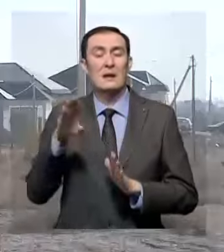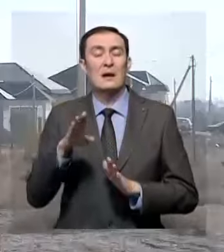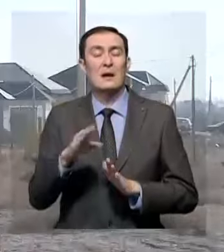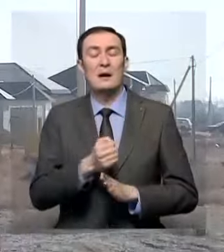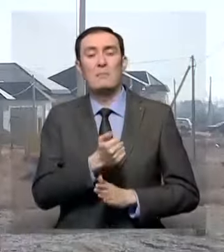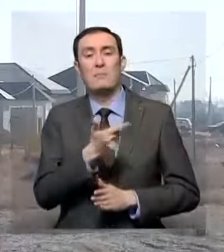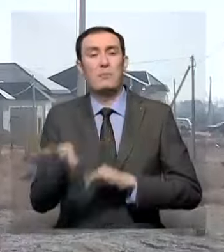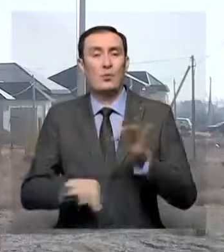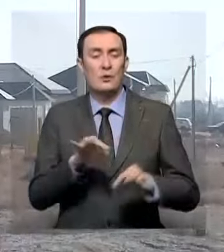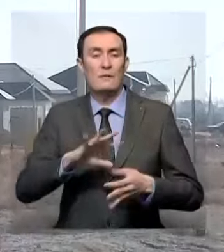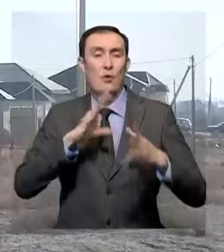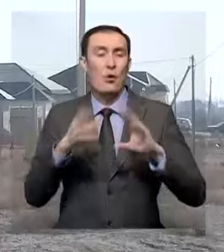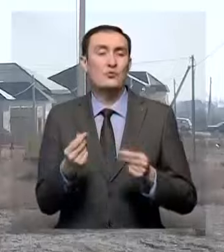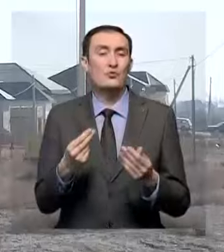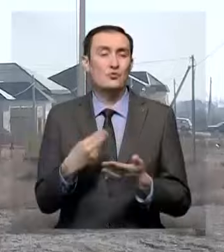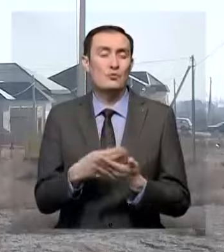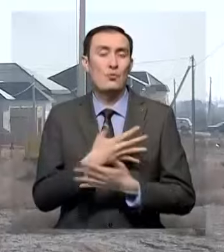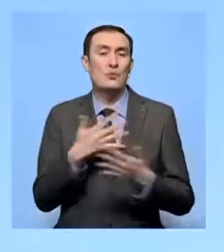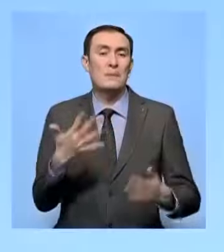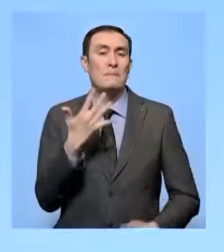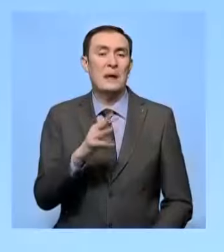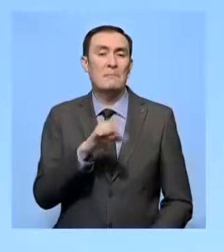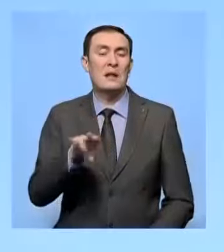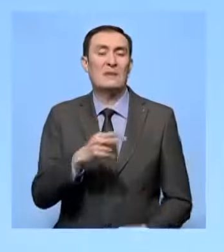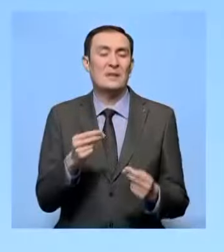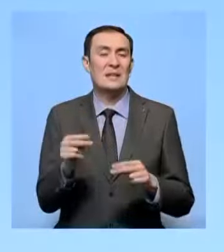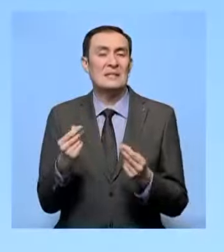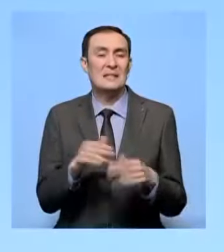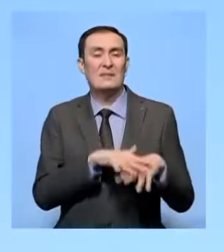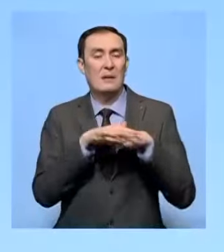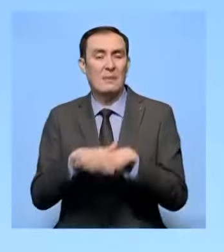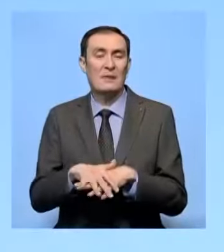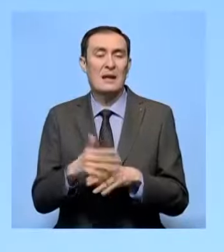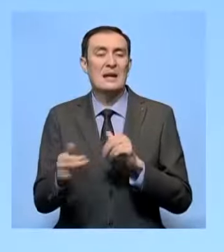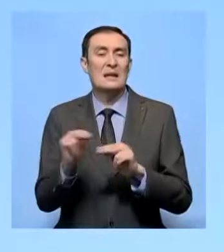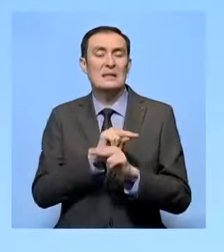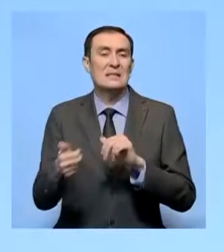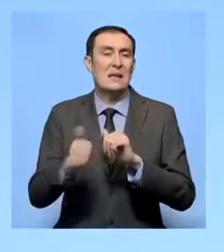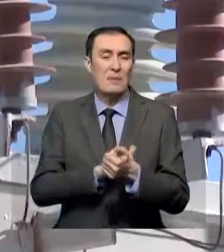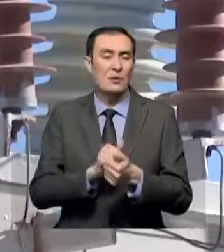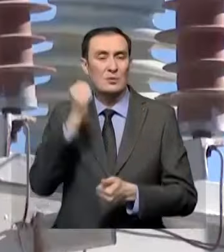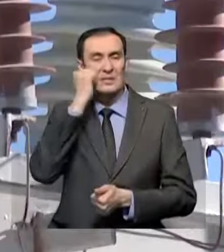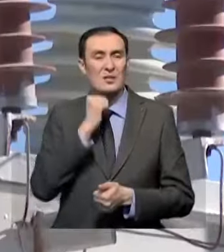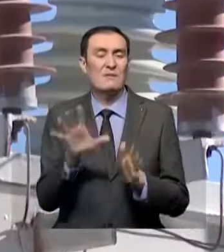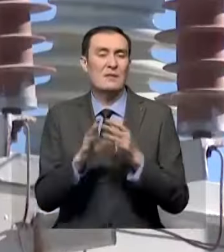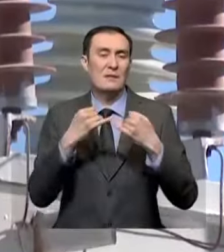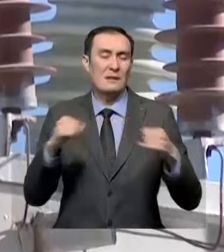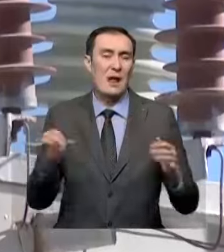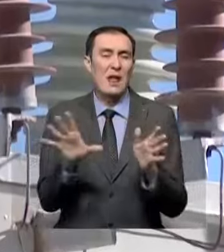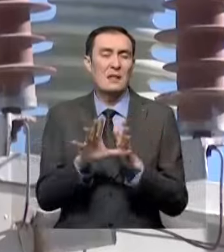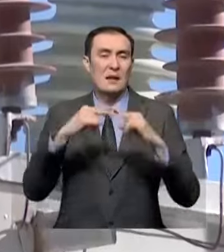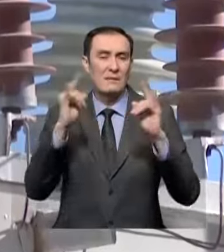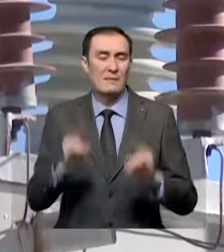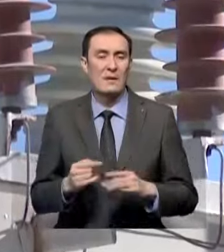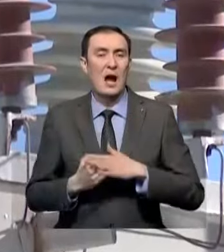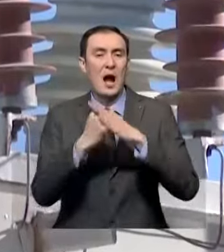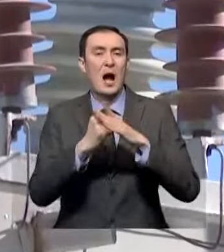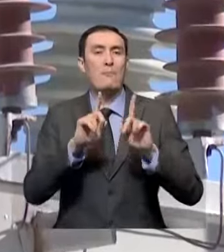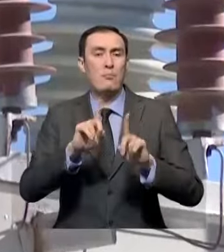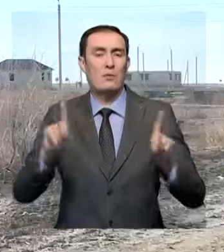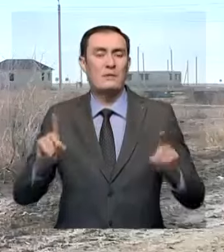ряда проектов на общую сумму свыше 5 миллиардов тенге. Средства направят на замену изношенных линий, трансформаторов и опор в